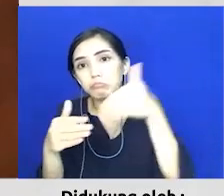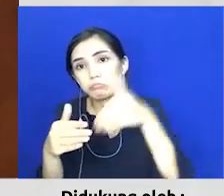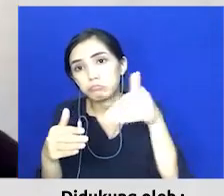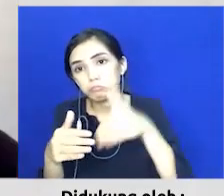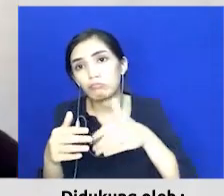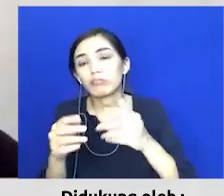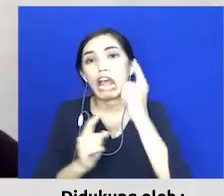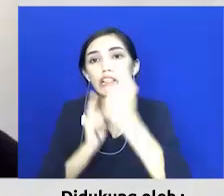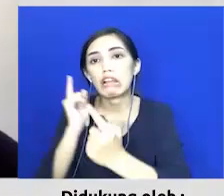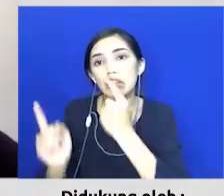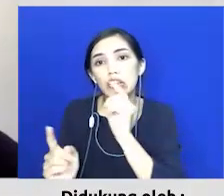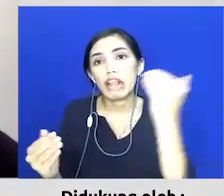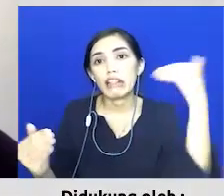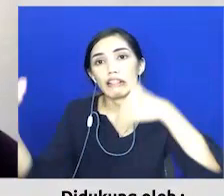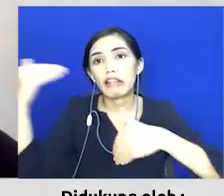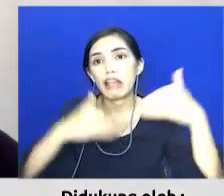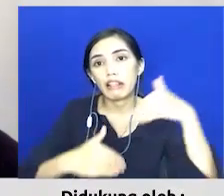yang akan maju kan? Kan gitu.